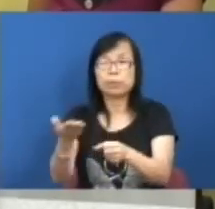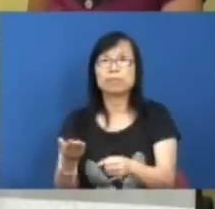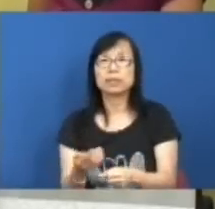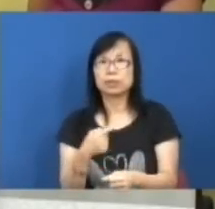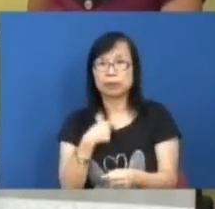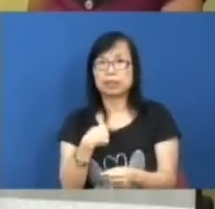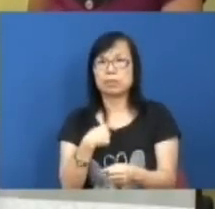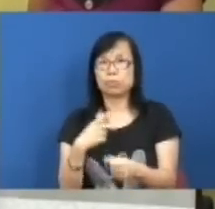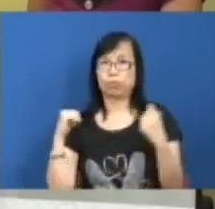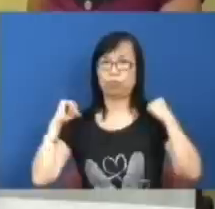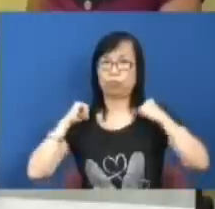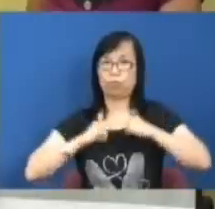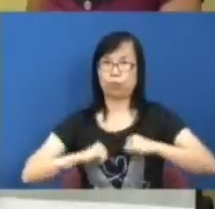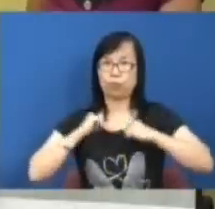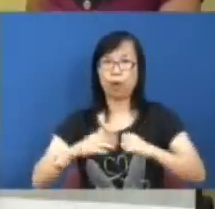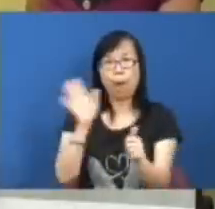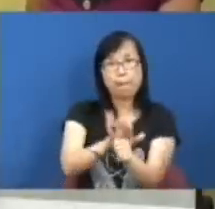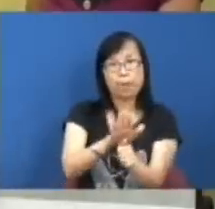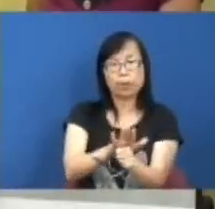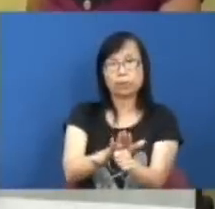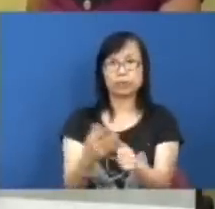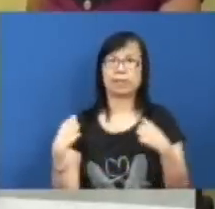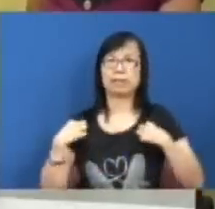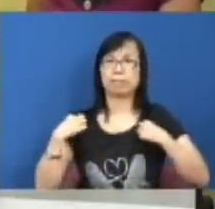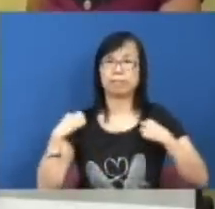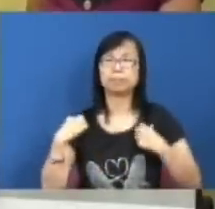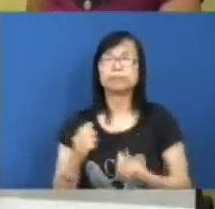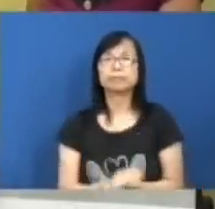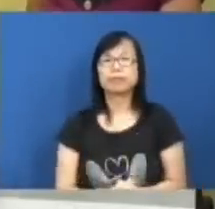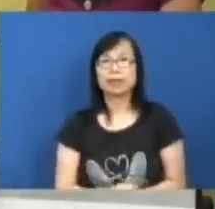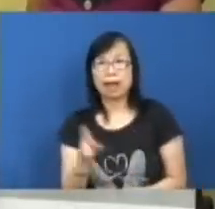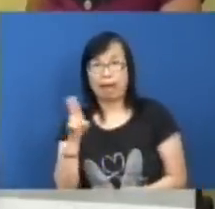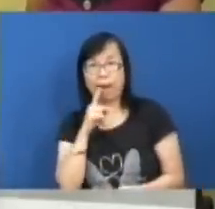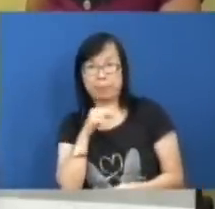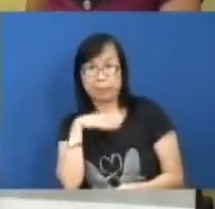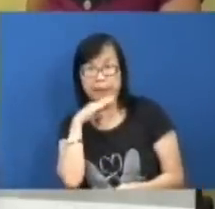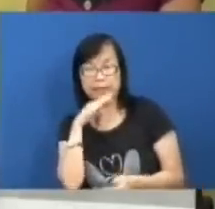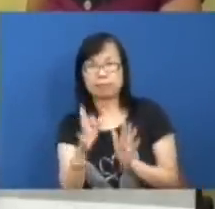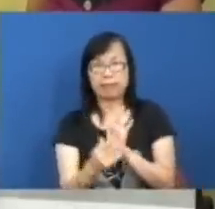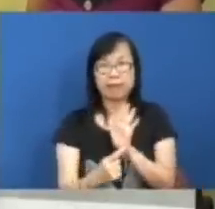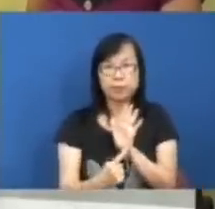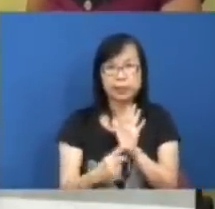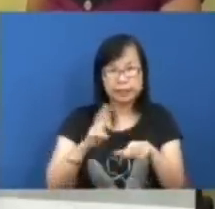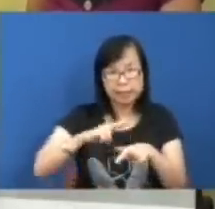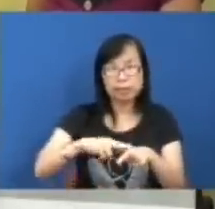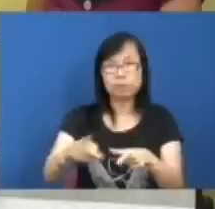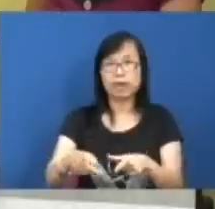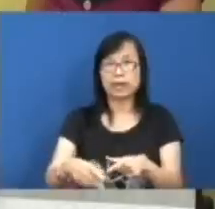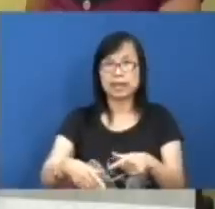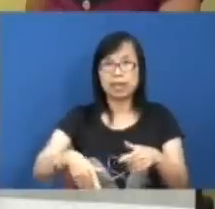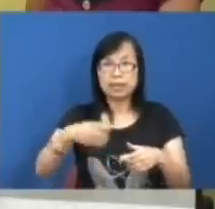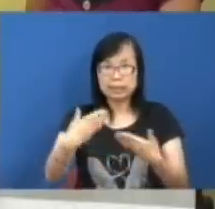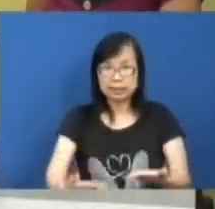就會著翻一件保護性嘅衫。咁例如一陣都會稍後介紹翻而家坊間最普